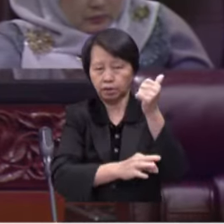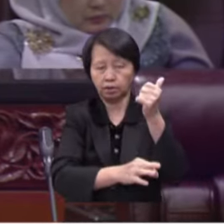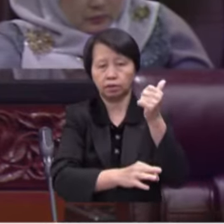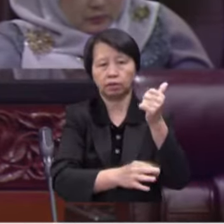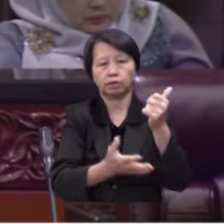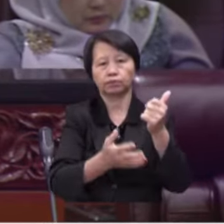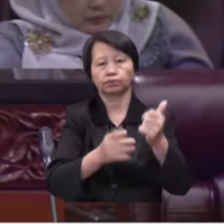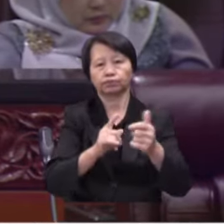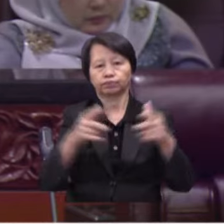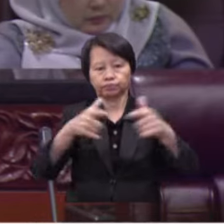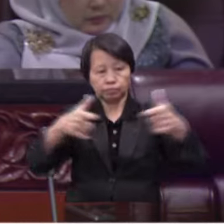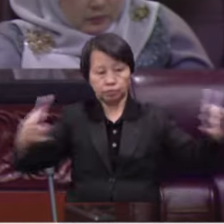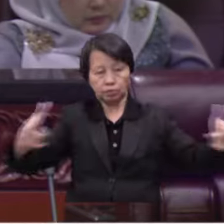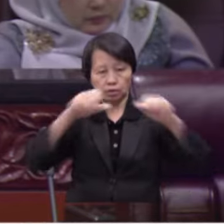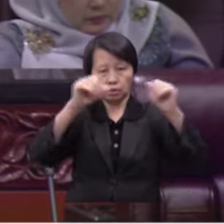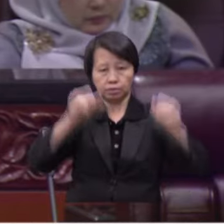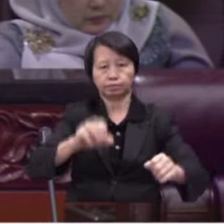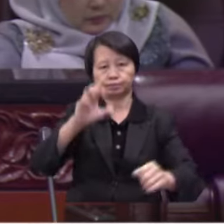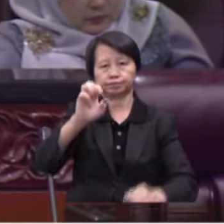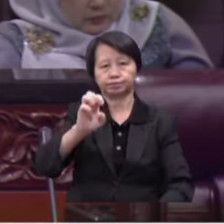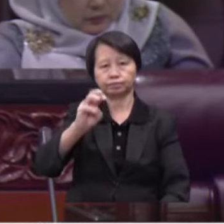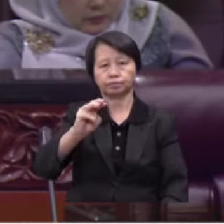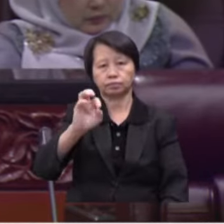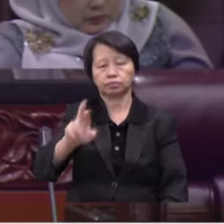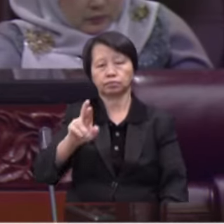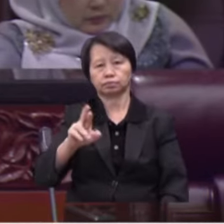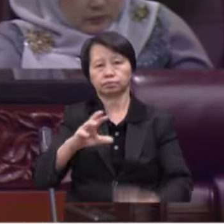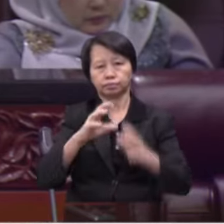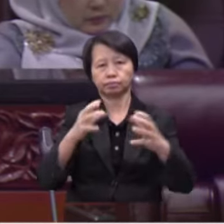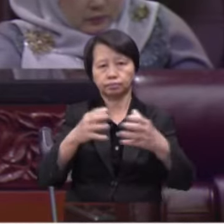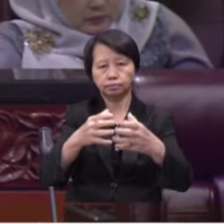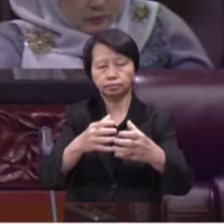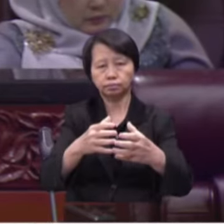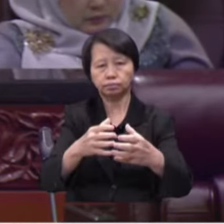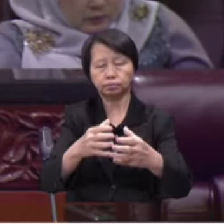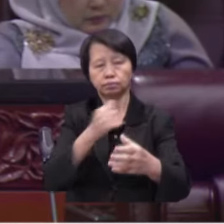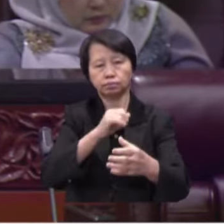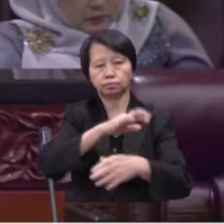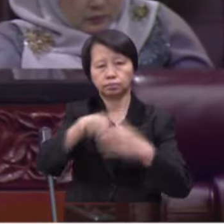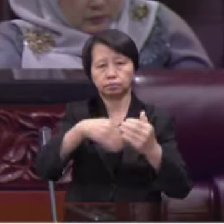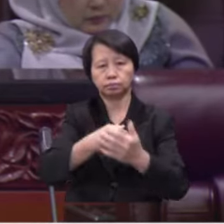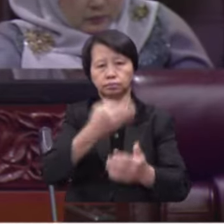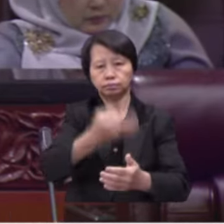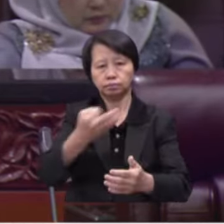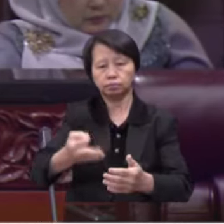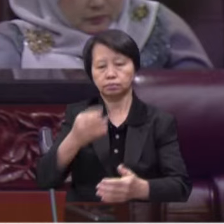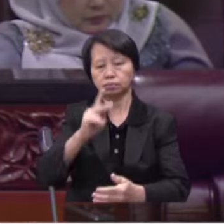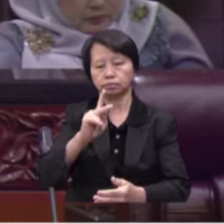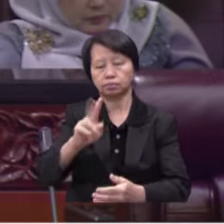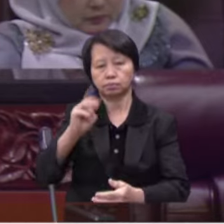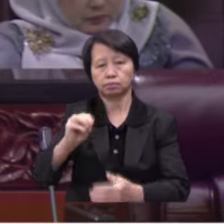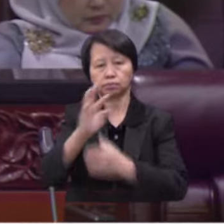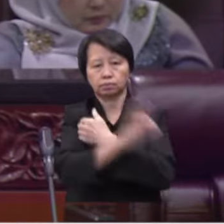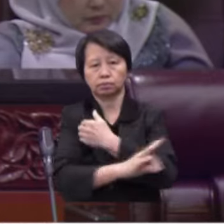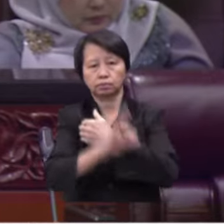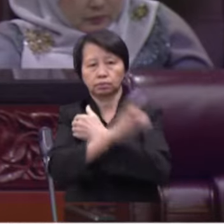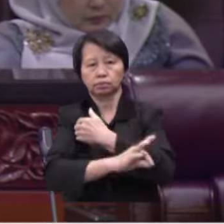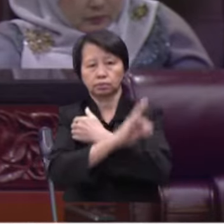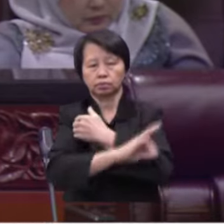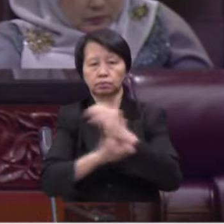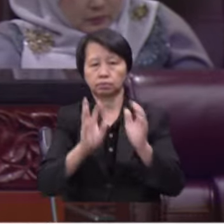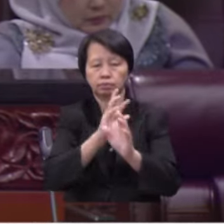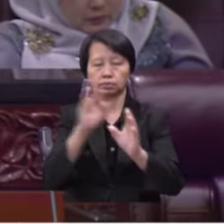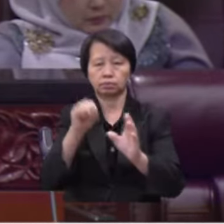berikut perluasan sistem Ima secara klub diployment ke semua fasilitas KKM Di Negeri 9 yang